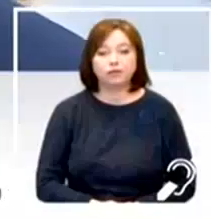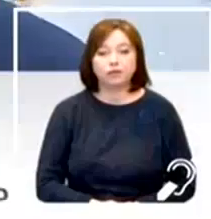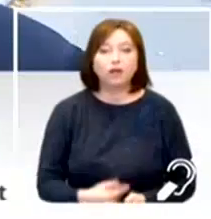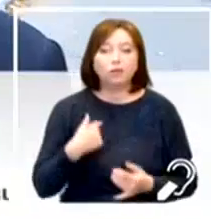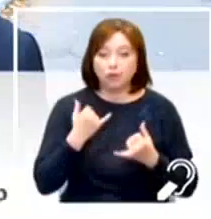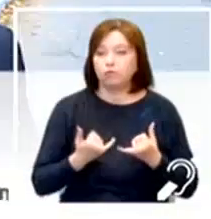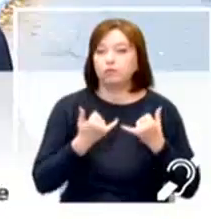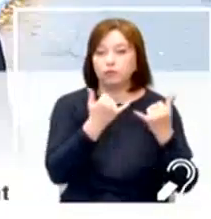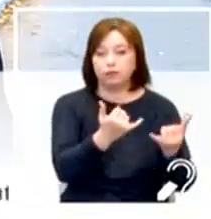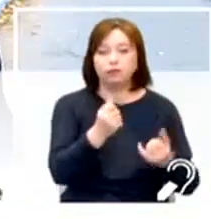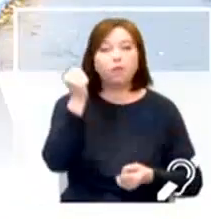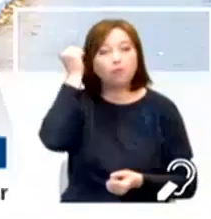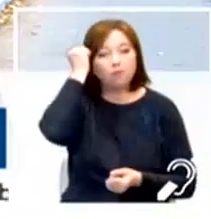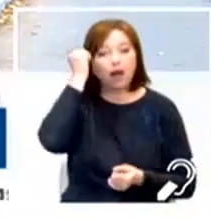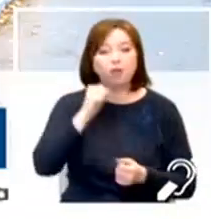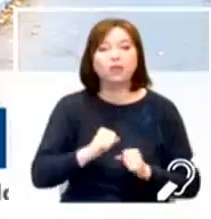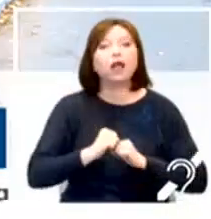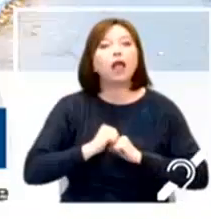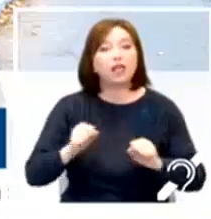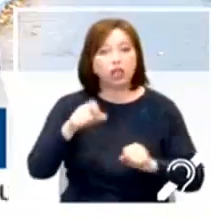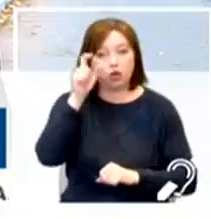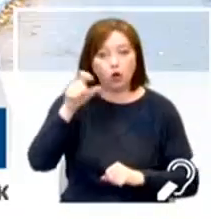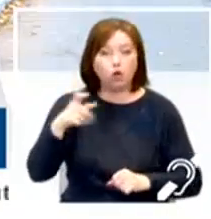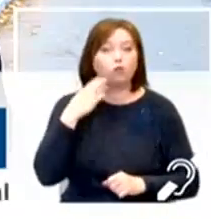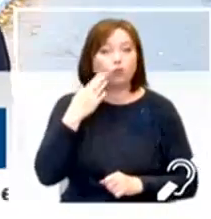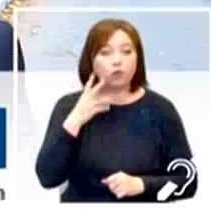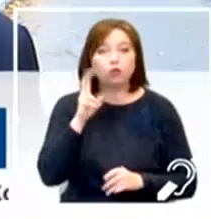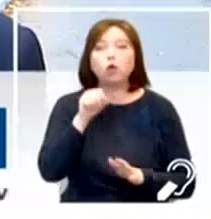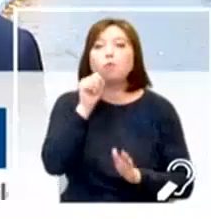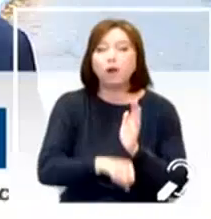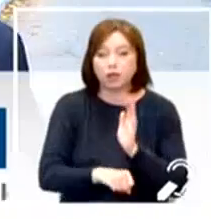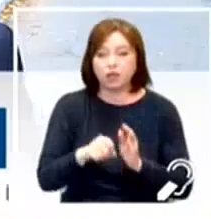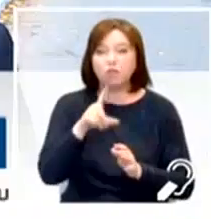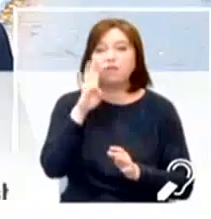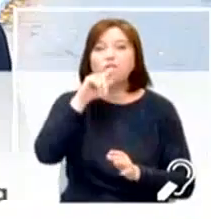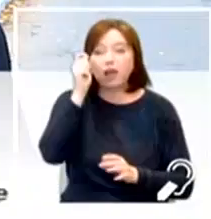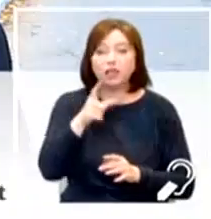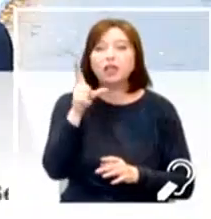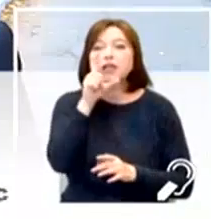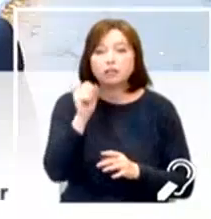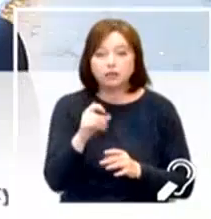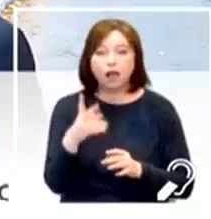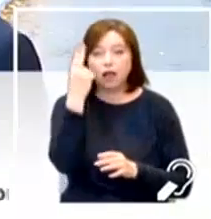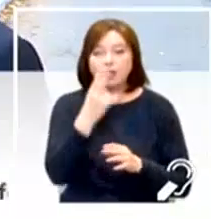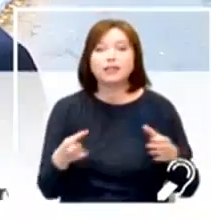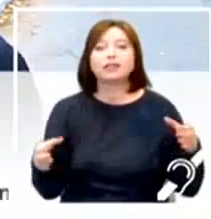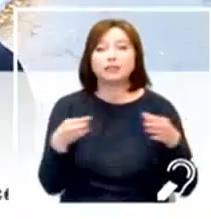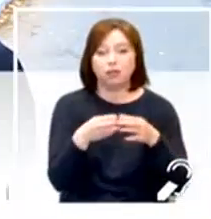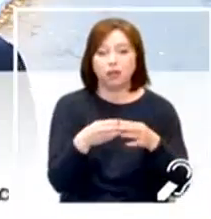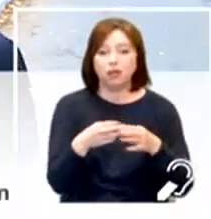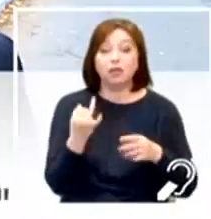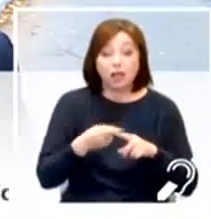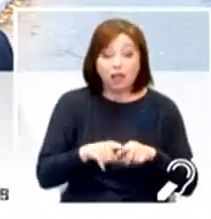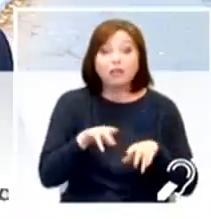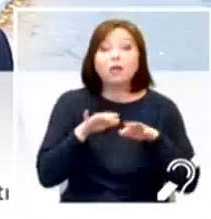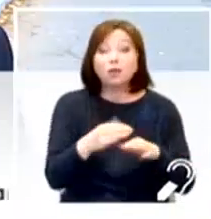Cinstim memoria eroilor români căzuți în războiul de reîntregire și prin acest eveniment de